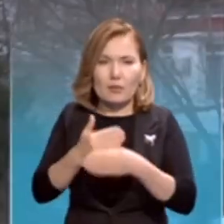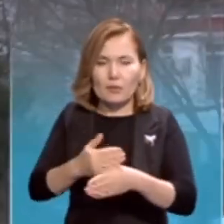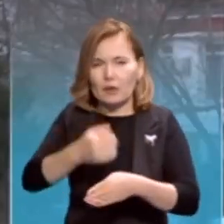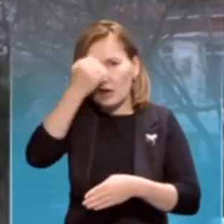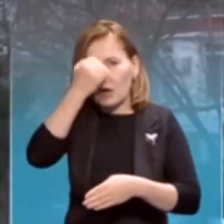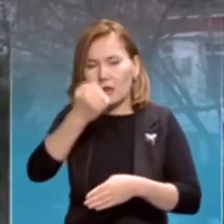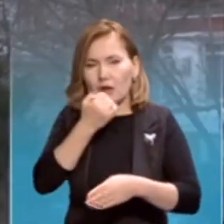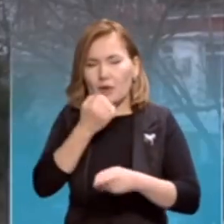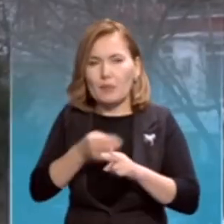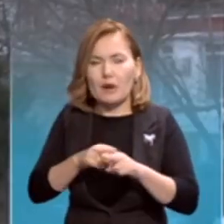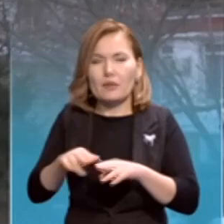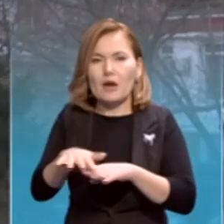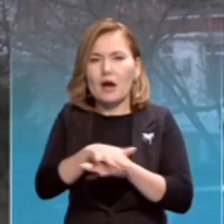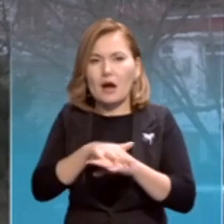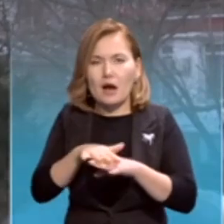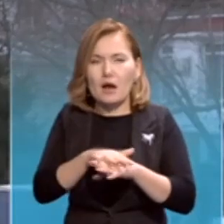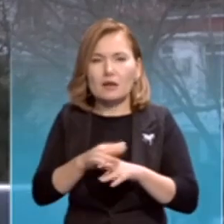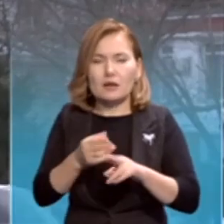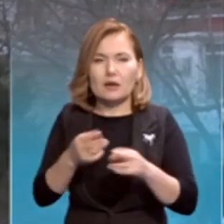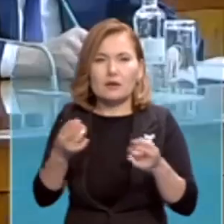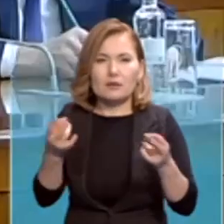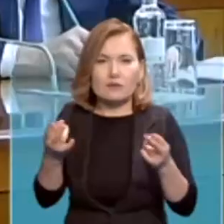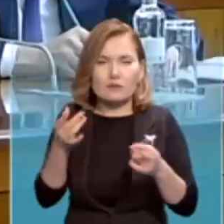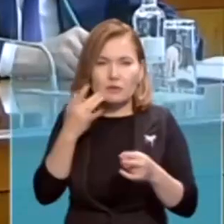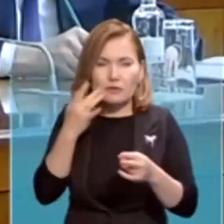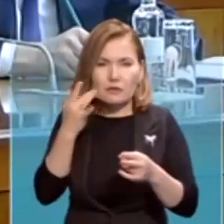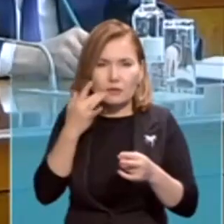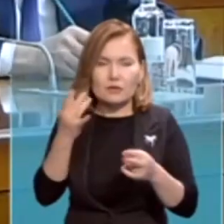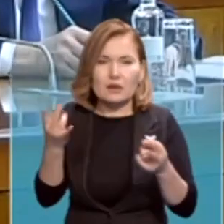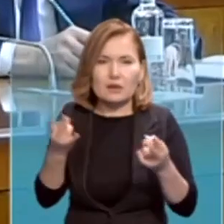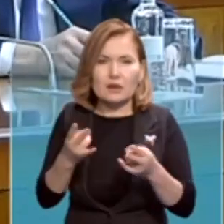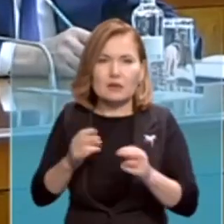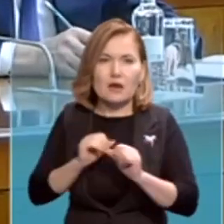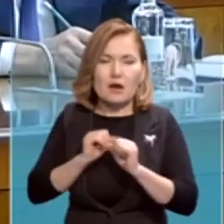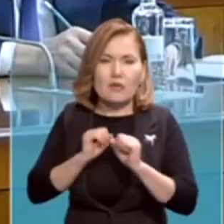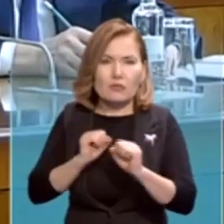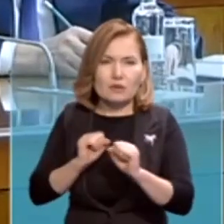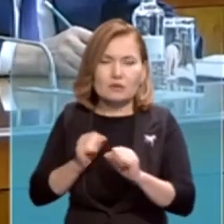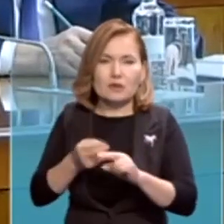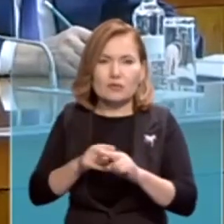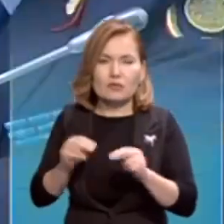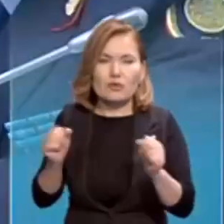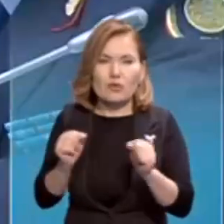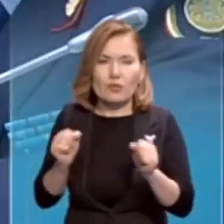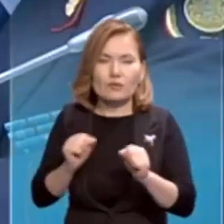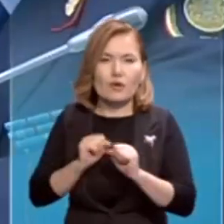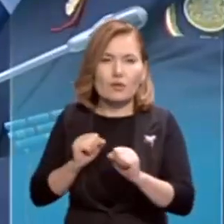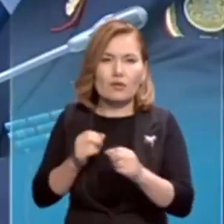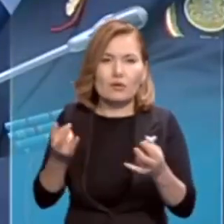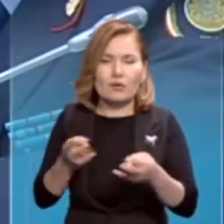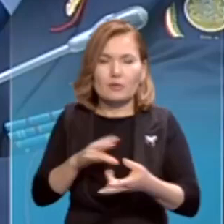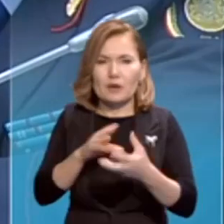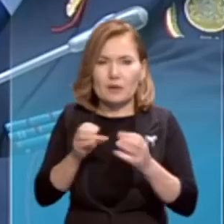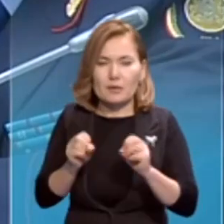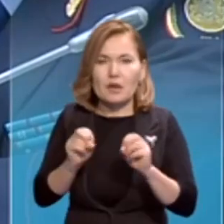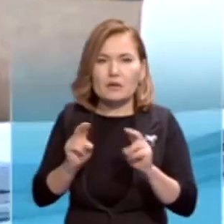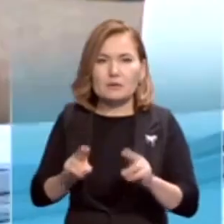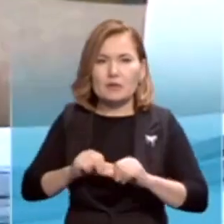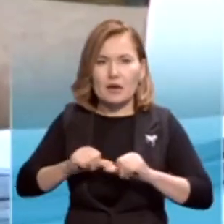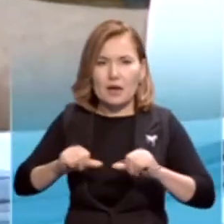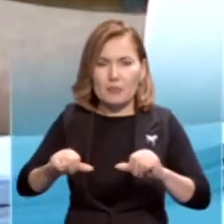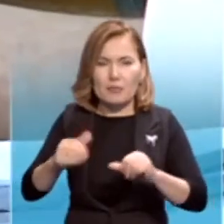былай жұртты тоңдыруға болмайтынын ескертті. Менің тапсырмам бойынша президент әкімшілігі жанынан құрылған арнайы